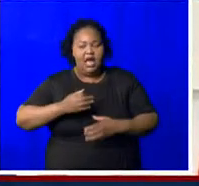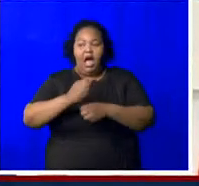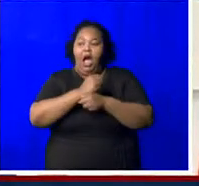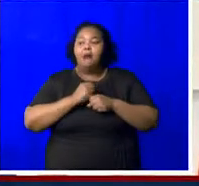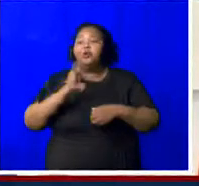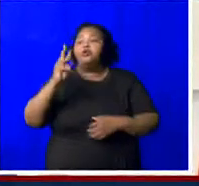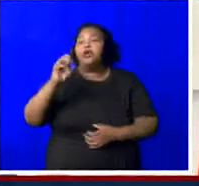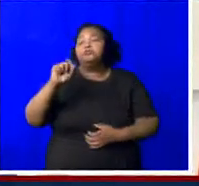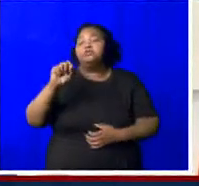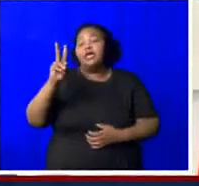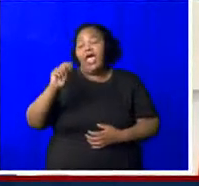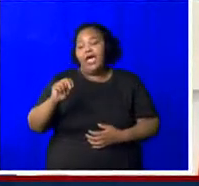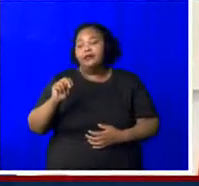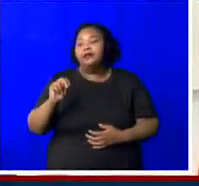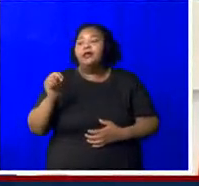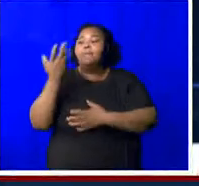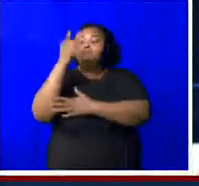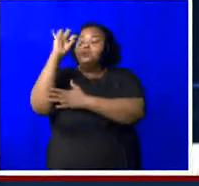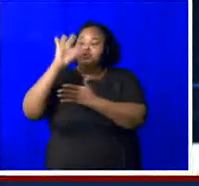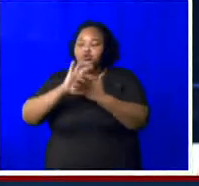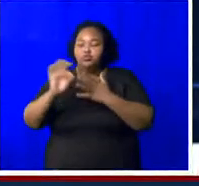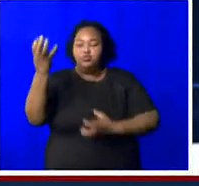ekhasini letekuchumana iFacebook.